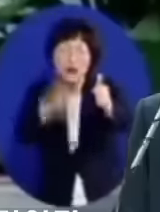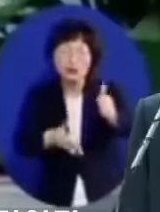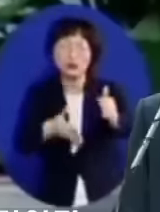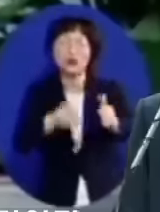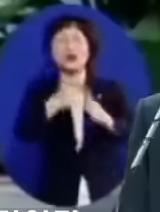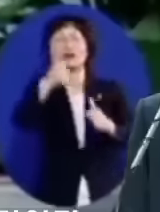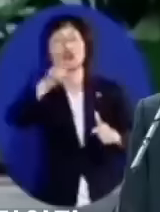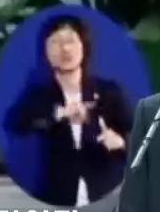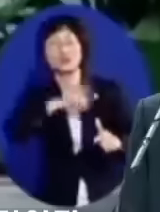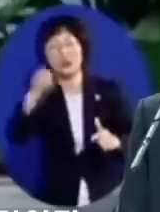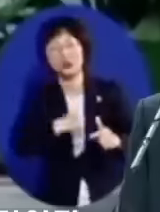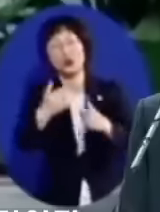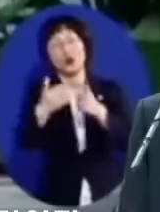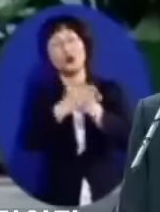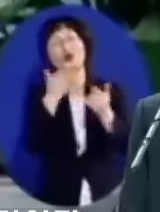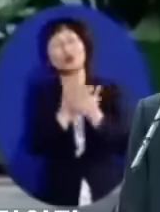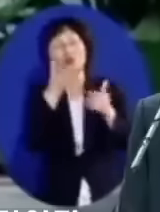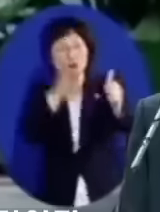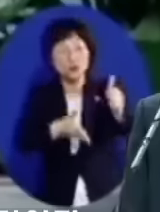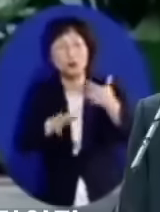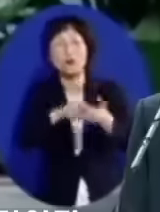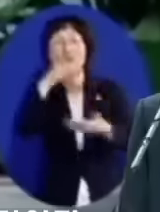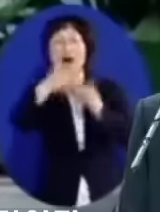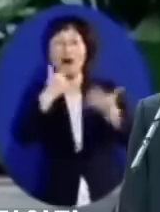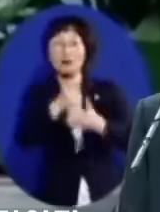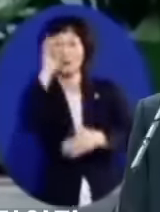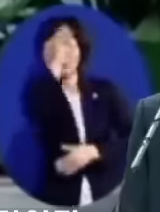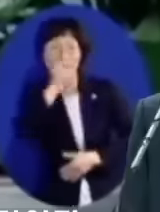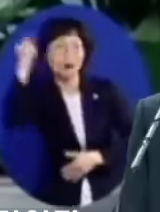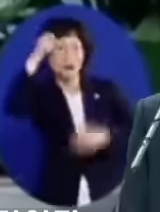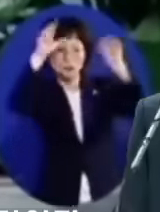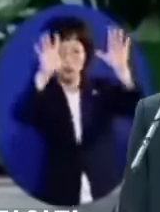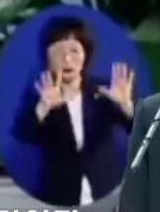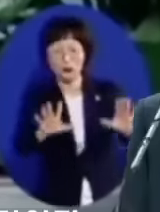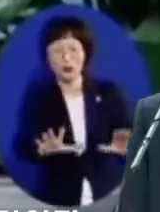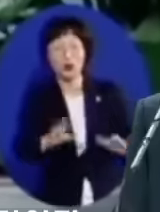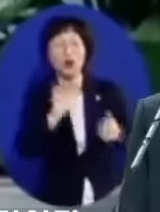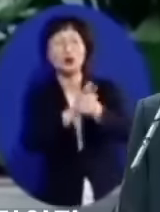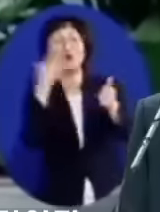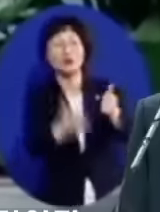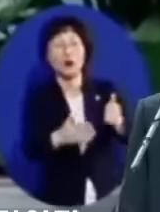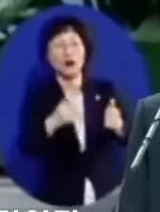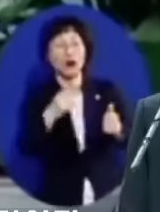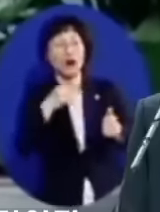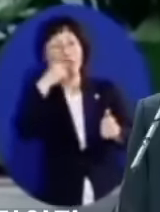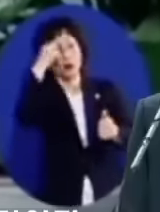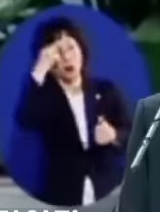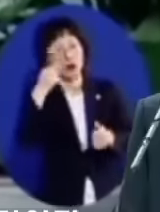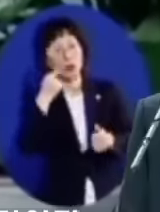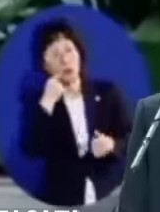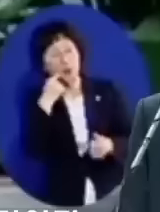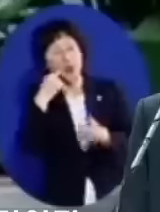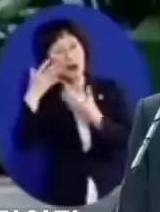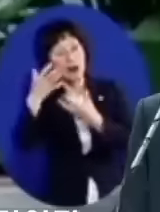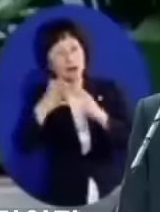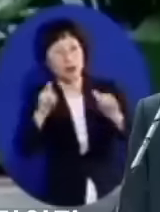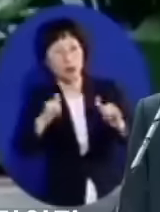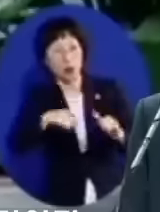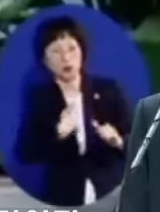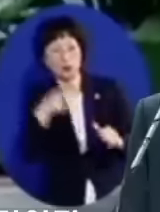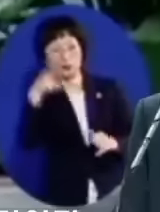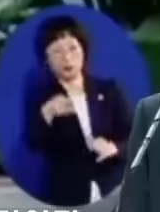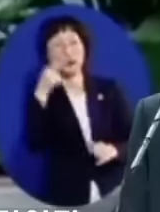예수님 이름으로 도움을 구하면 하나님의 성령이 오셔서 우리를 도와주는데 알코올 중독자가 자기 힘으로 알코올 중독에서 놓여나지